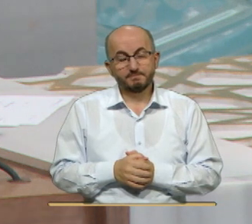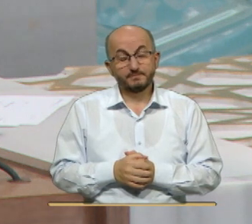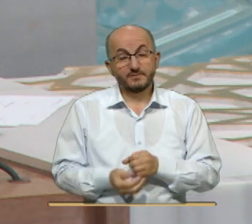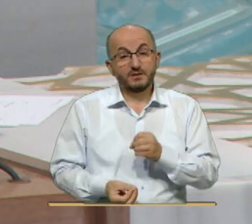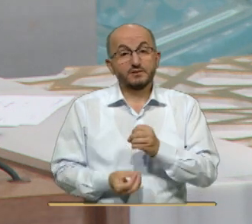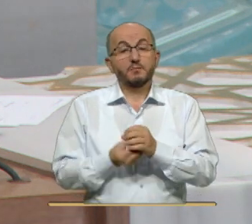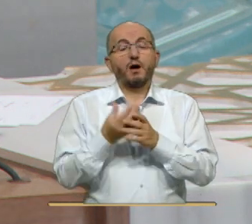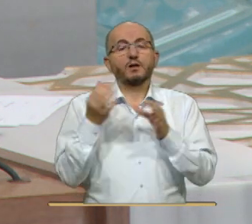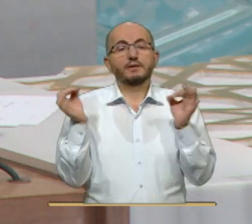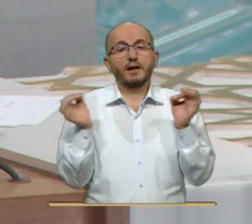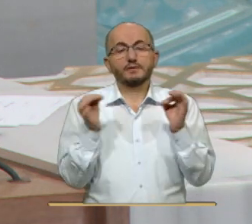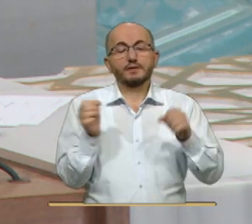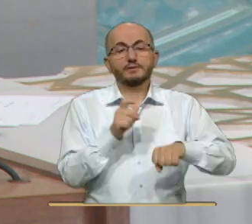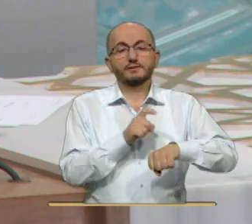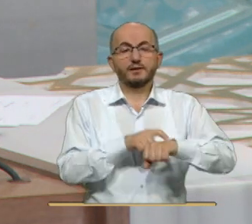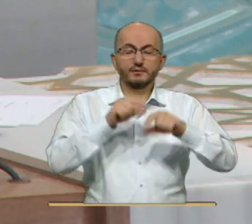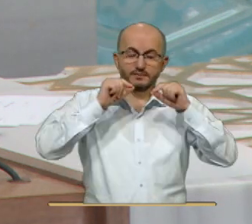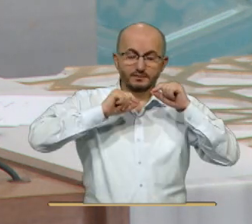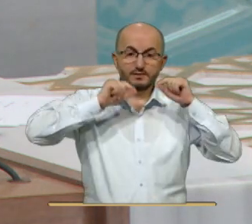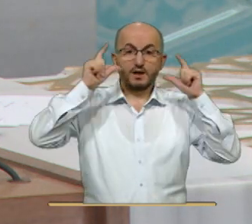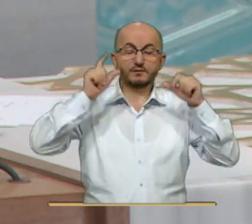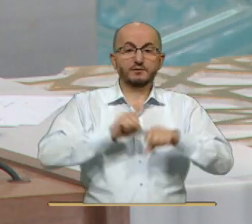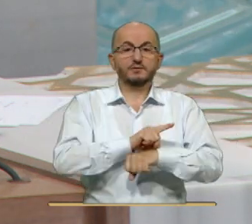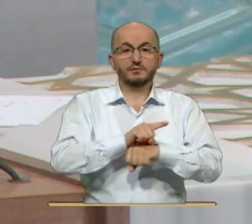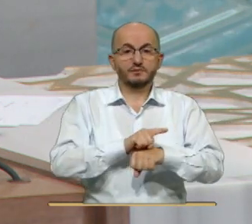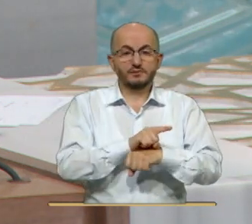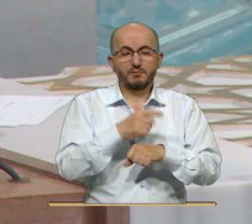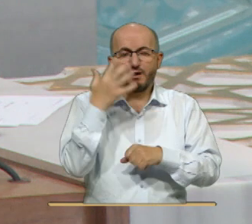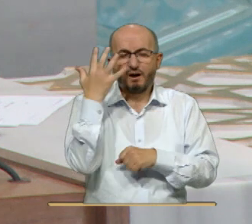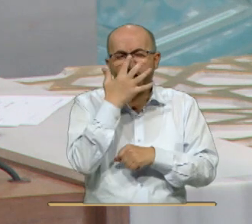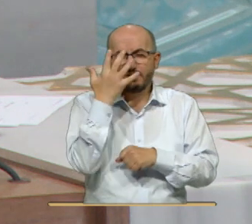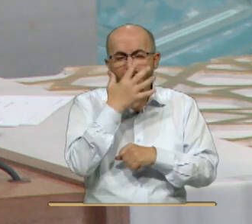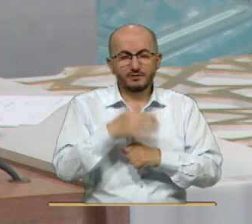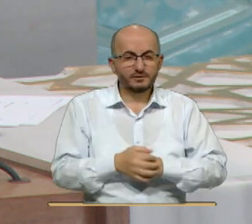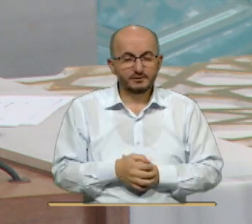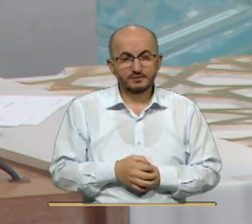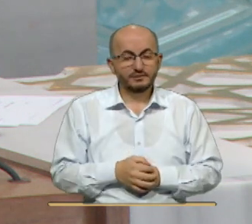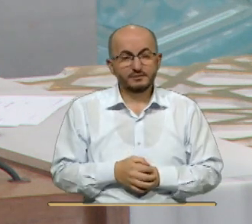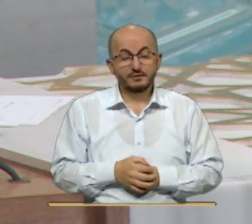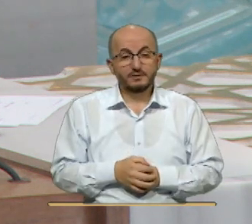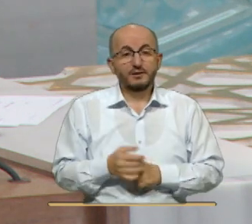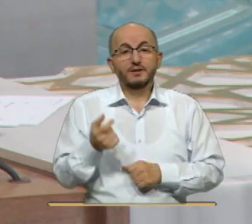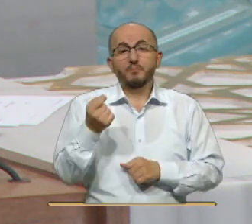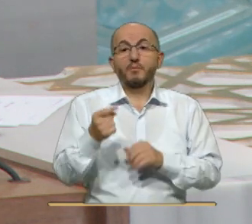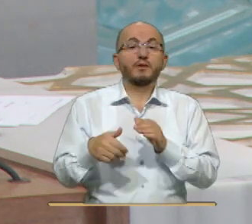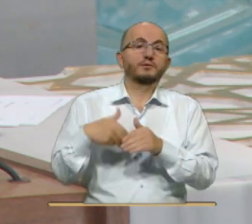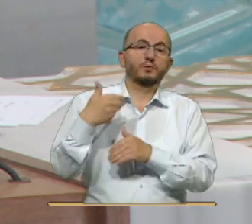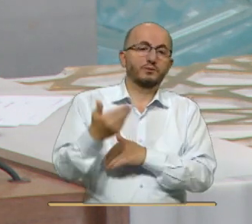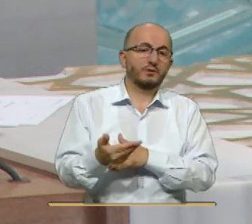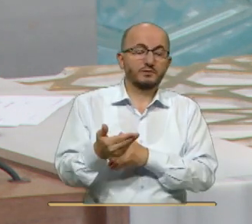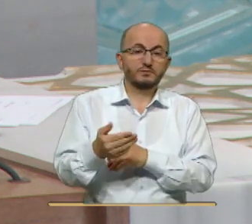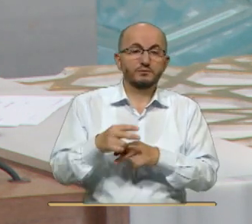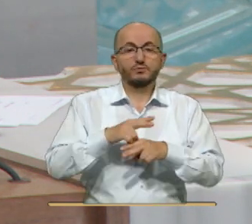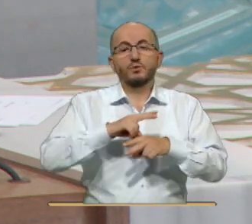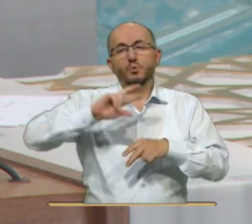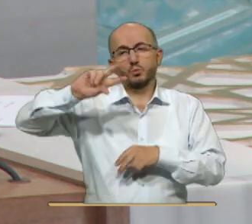Sabahın erken saatinde kalktığınız zaman zifiri bir karanlık. Biraz sonra